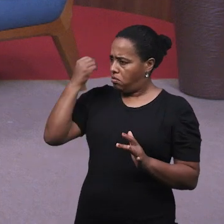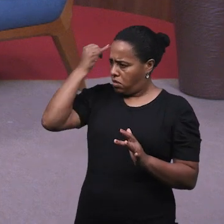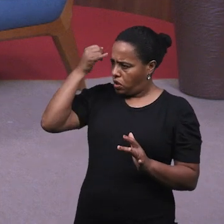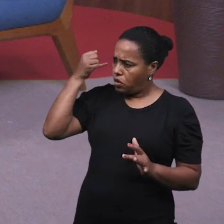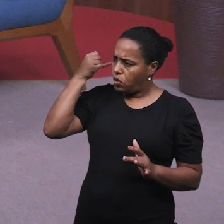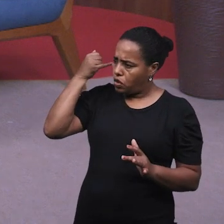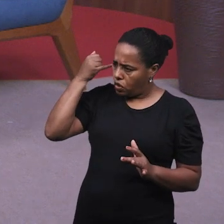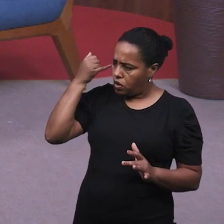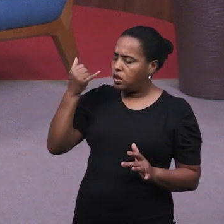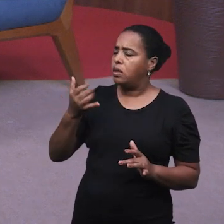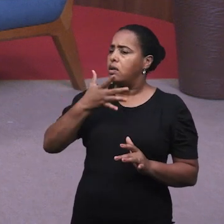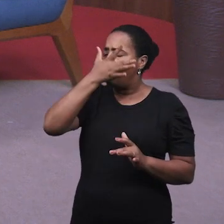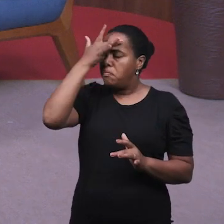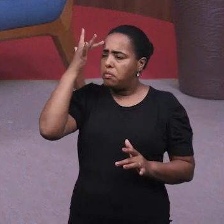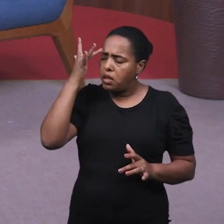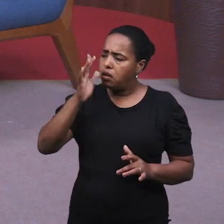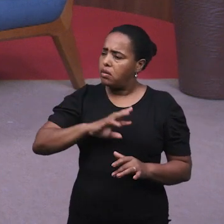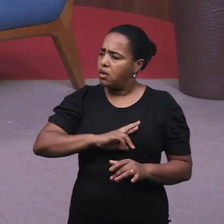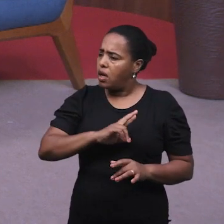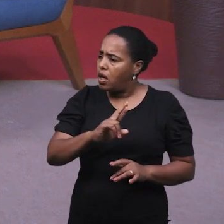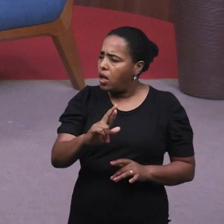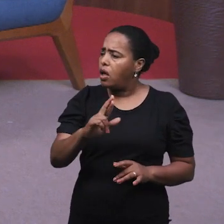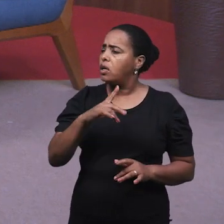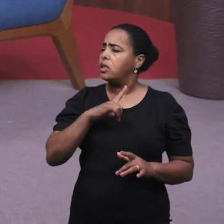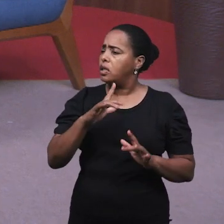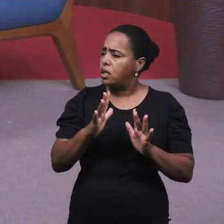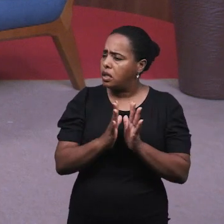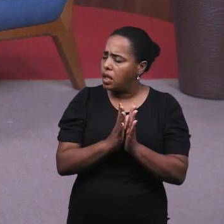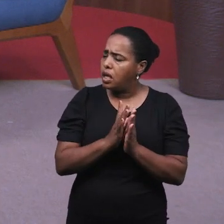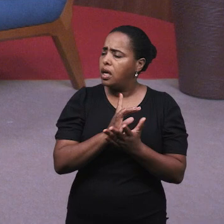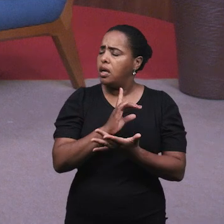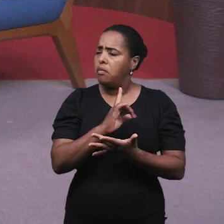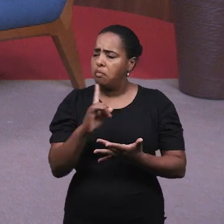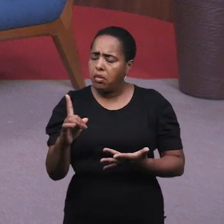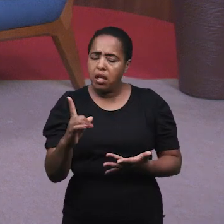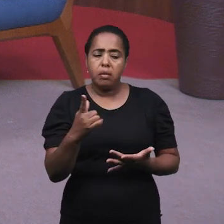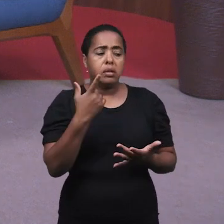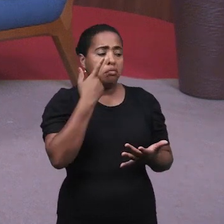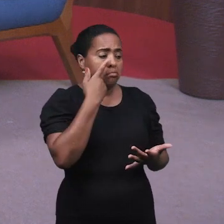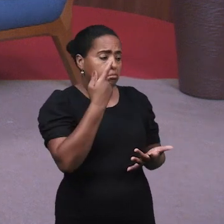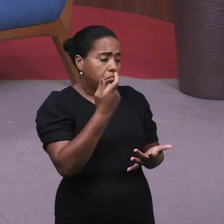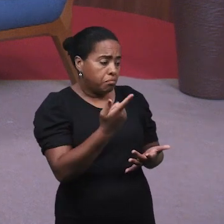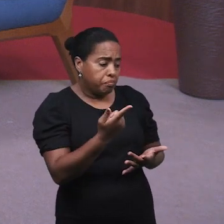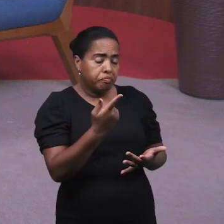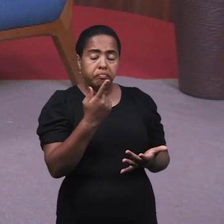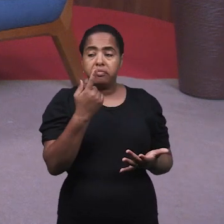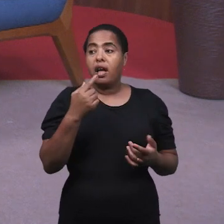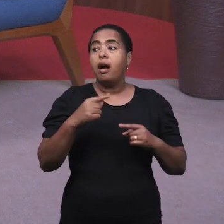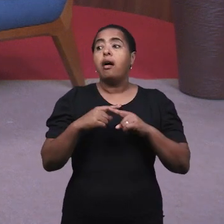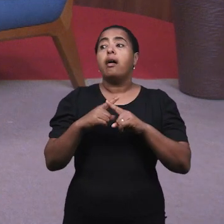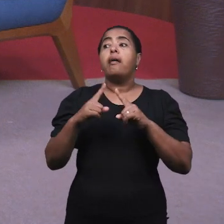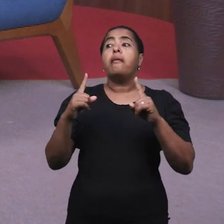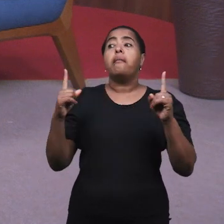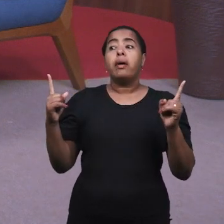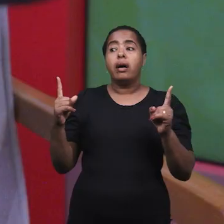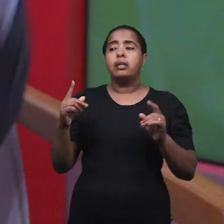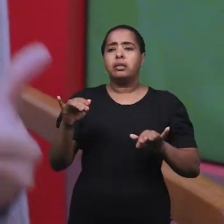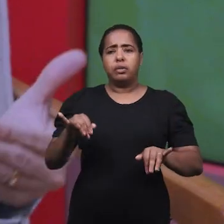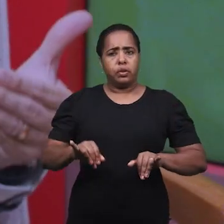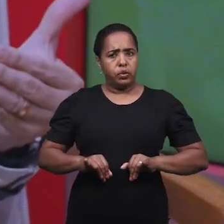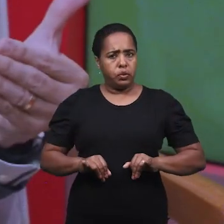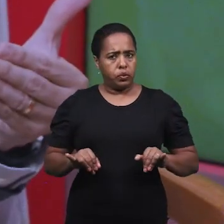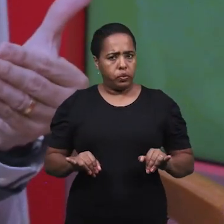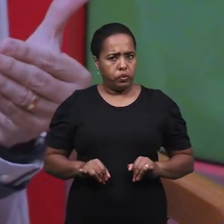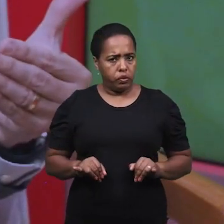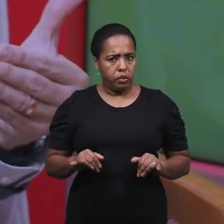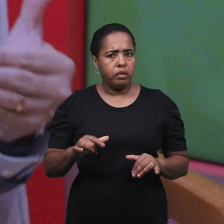ont des Bibles bien intentionnées, mais qui sont en train de souffrir. Et donc